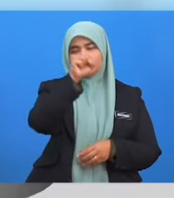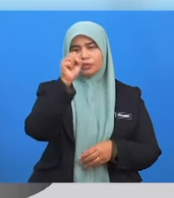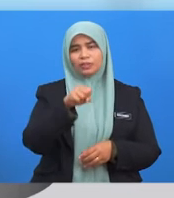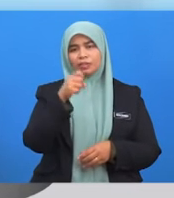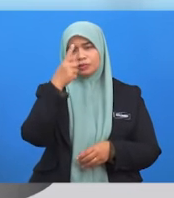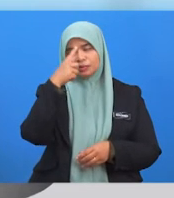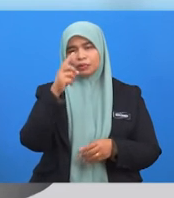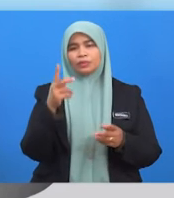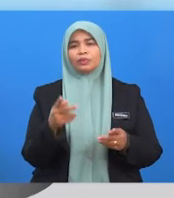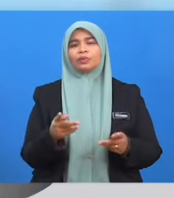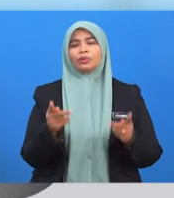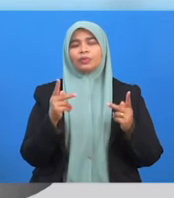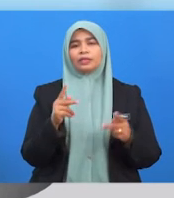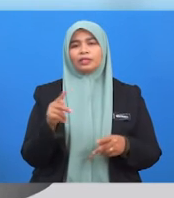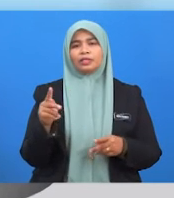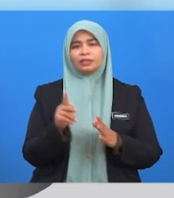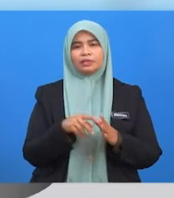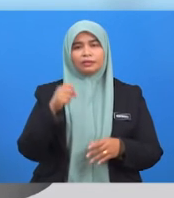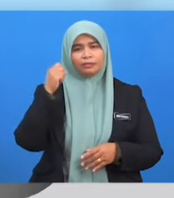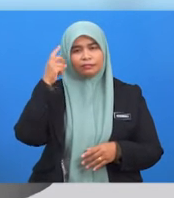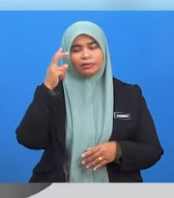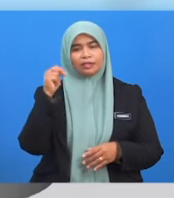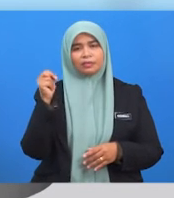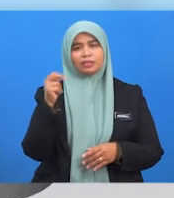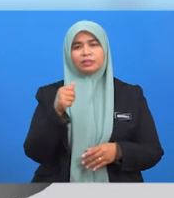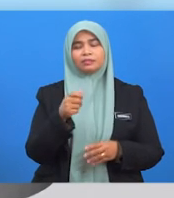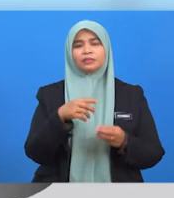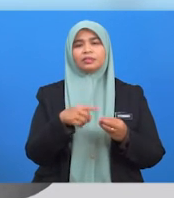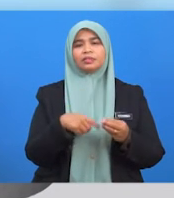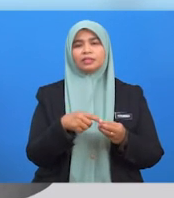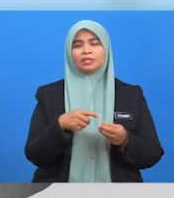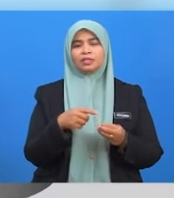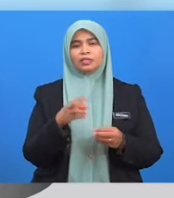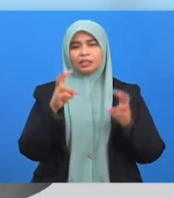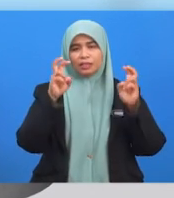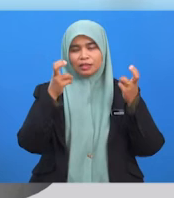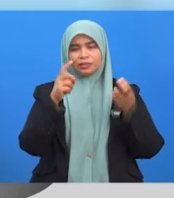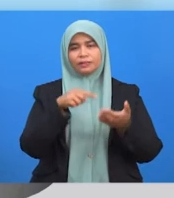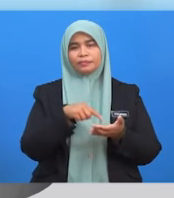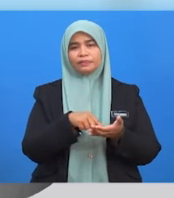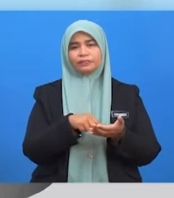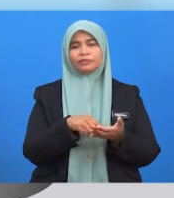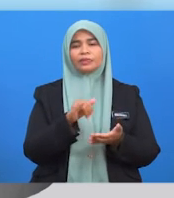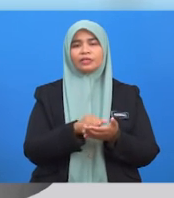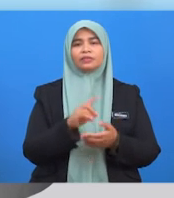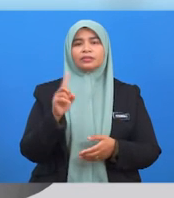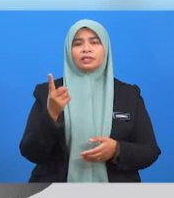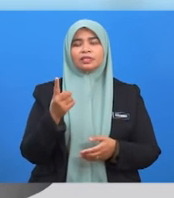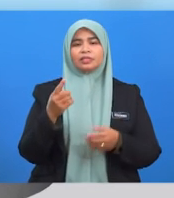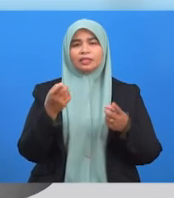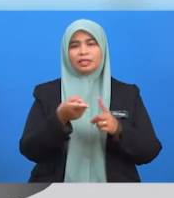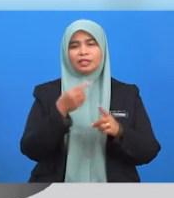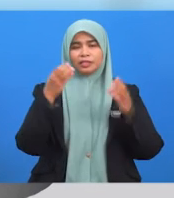soalan bagi mengukuhkan lagi kefahaman kamu terhadap topik. Itu sahaja dari